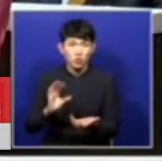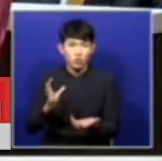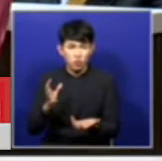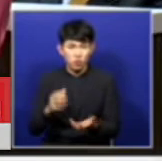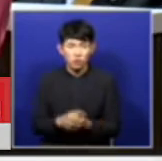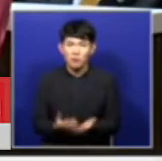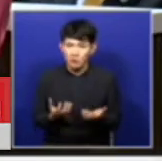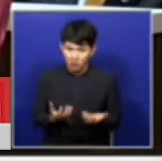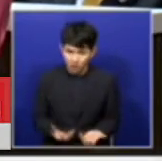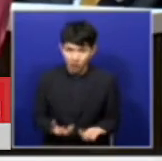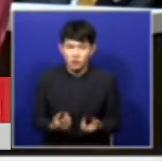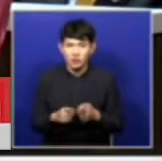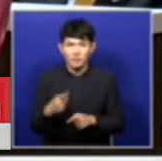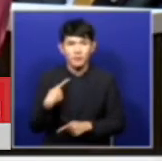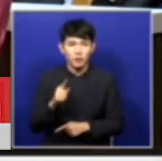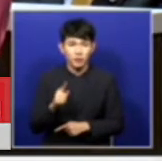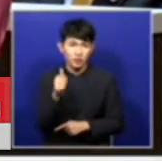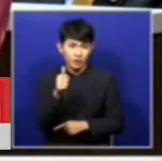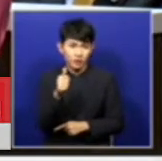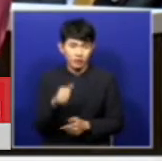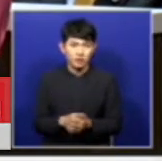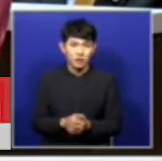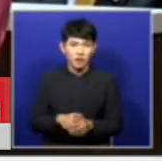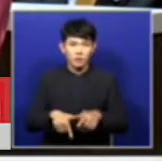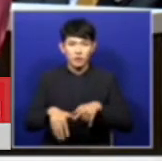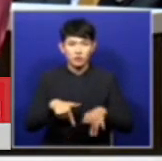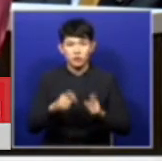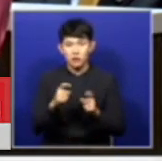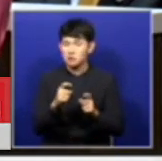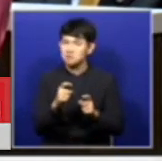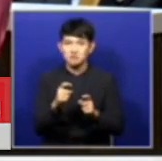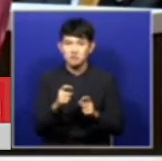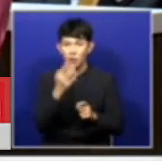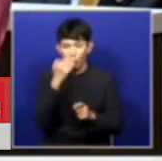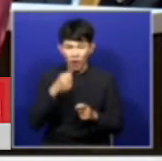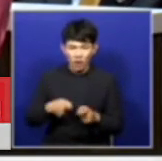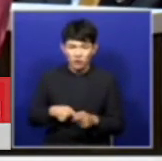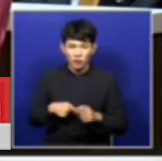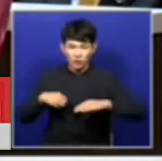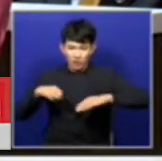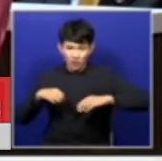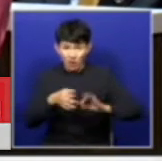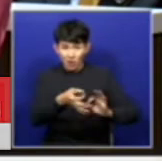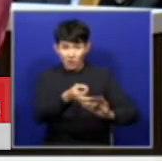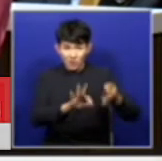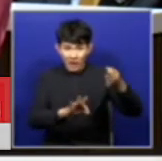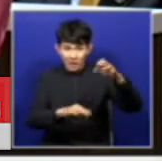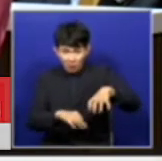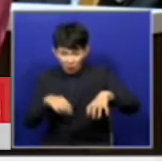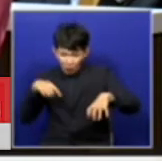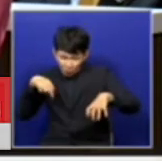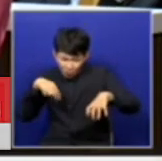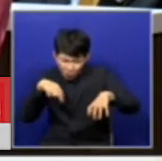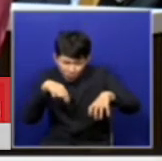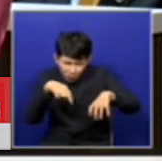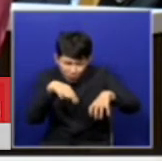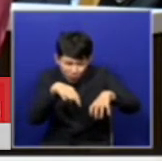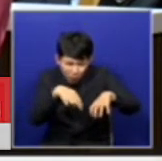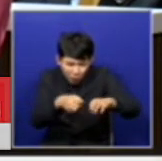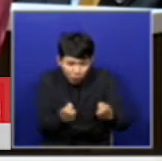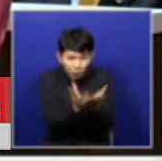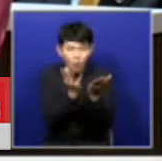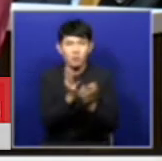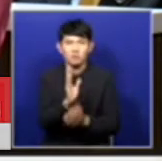ครับแต่ได้ประโยชน์แล้วคนไม่ต้องไปเสี่ยงเพราะว่าไม่ต้องเดินเข้าไปใกล้กับจุดที่เกิดไฟไหม้จริงๆจนกระทั่งเกิดอุบัติเห